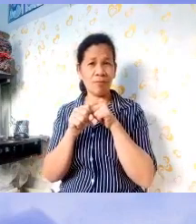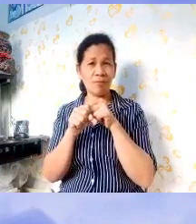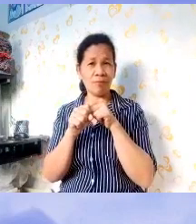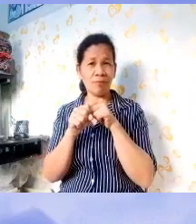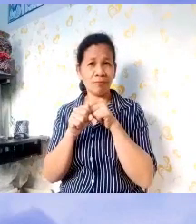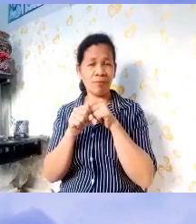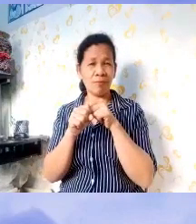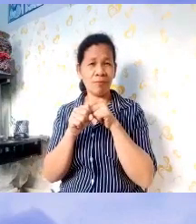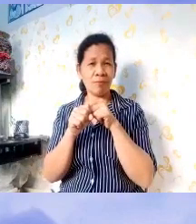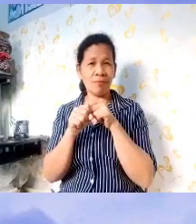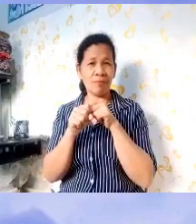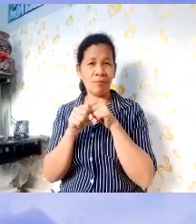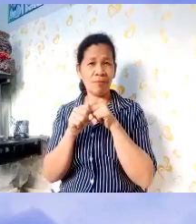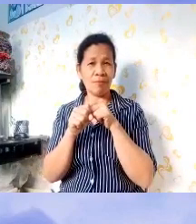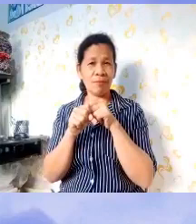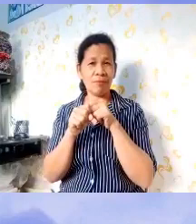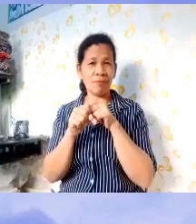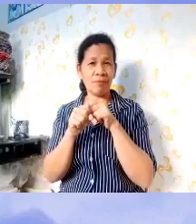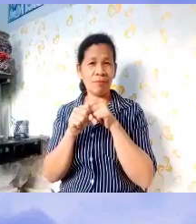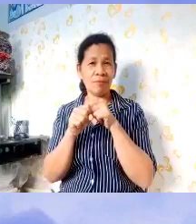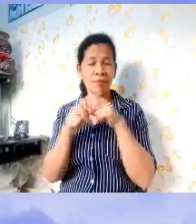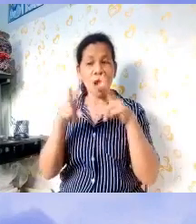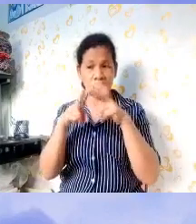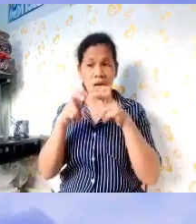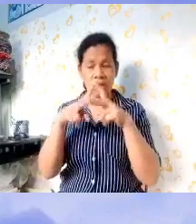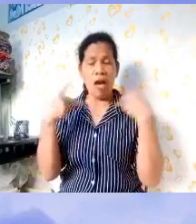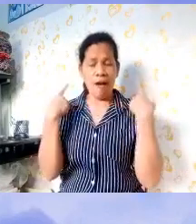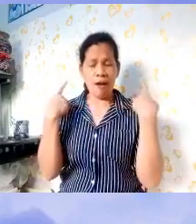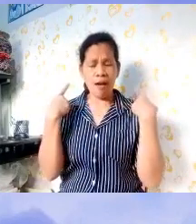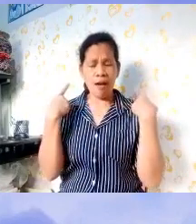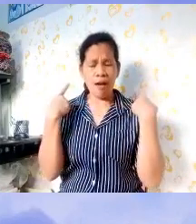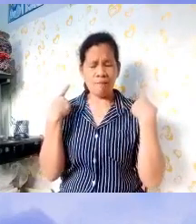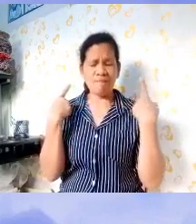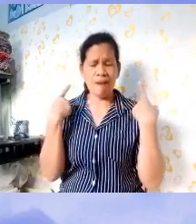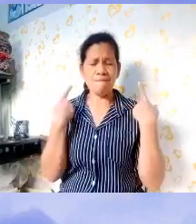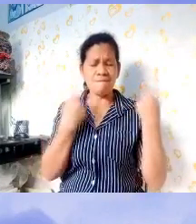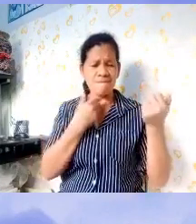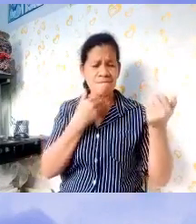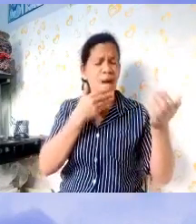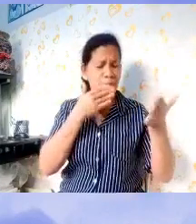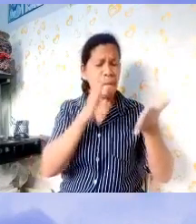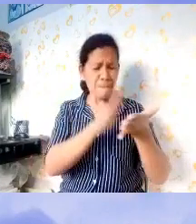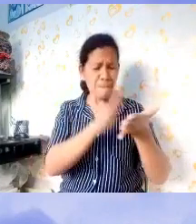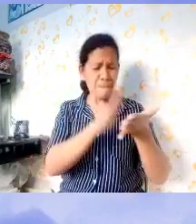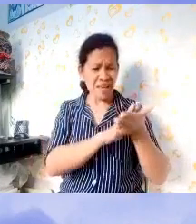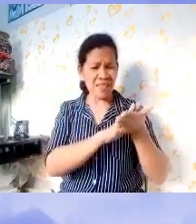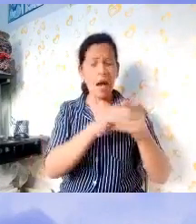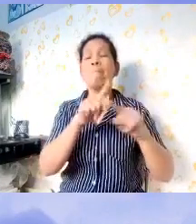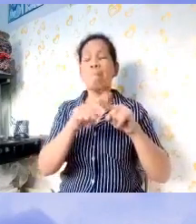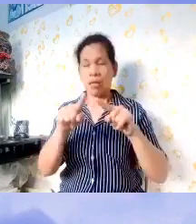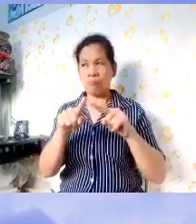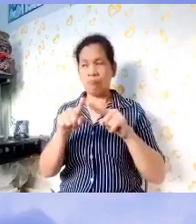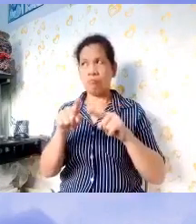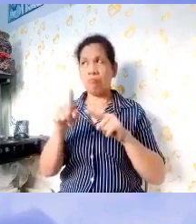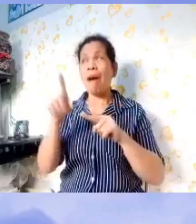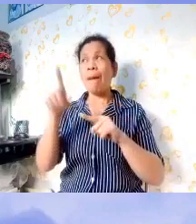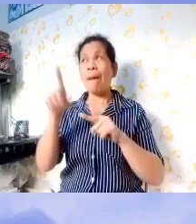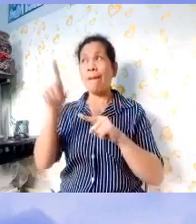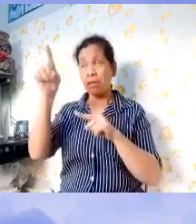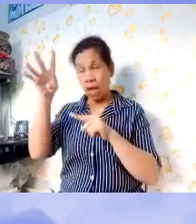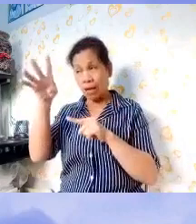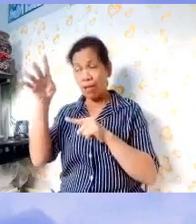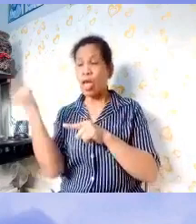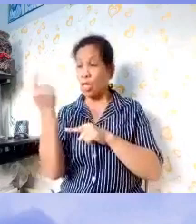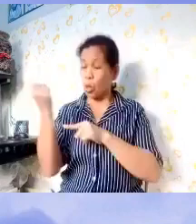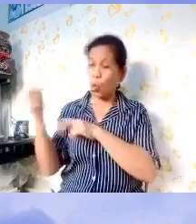ng kabutihan ay nariyan din. Laging handa din po tayong tulungan. At ang maganda po,